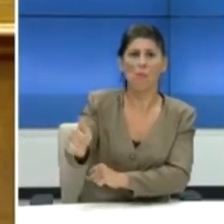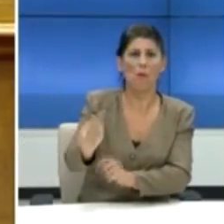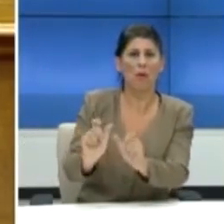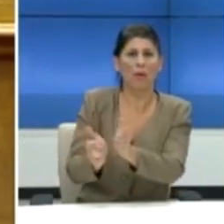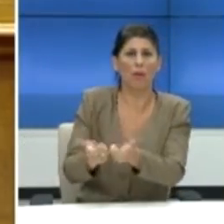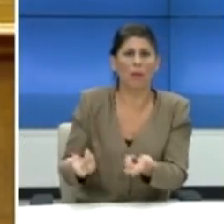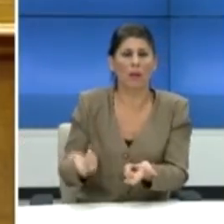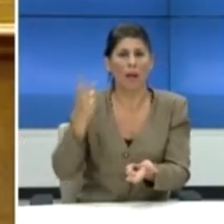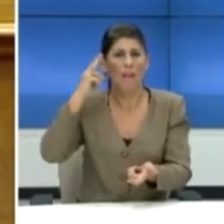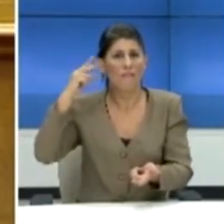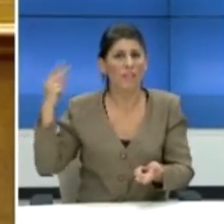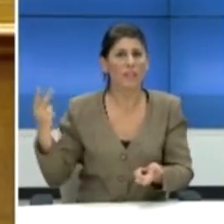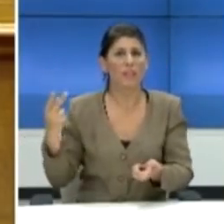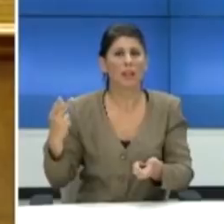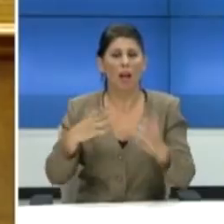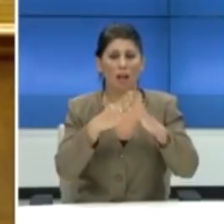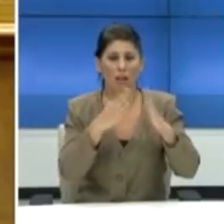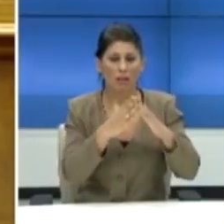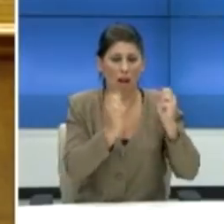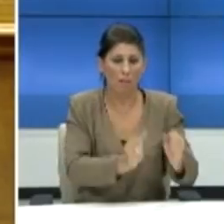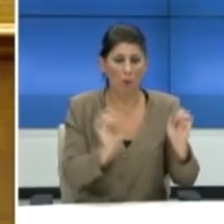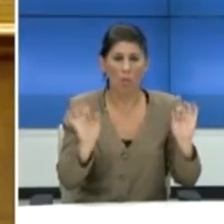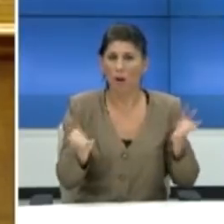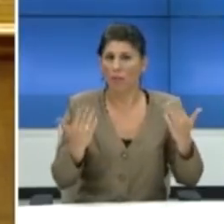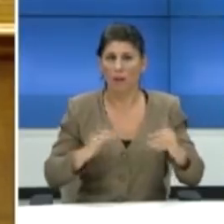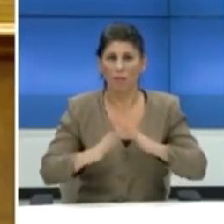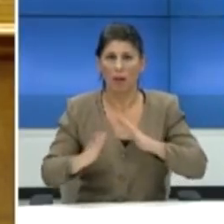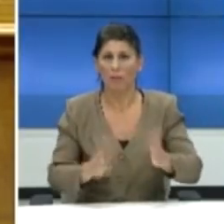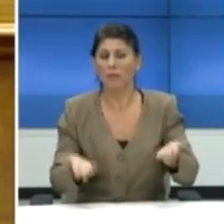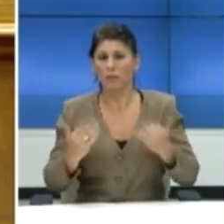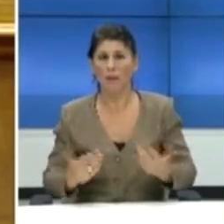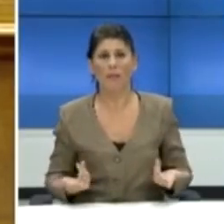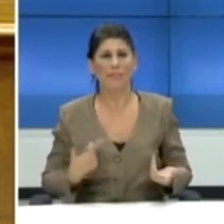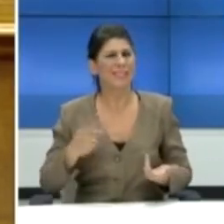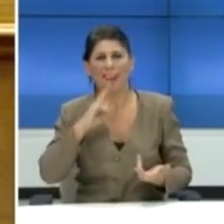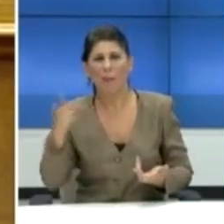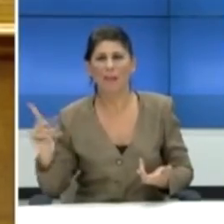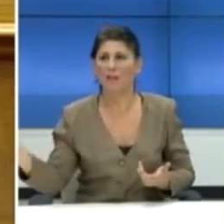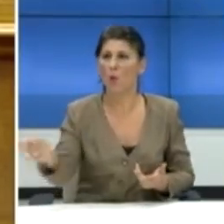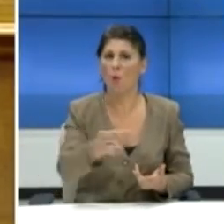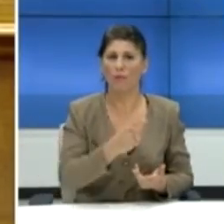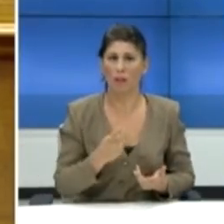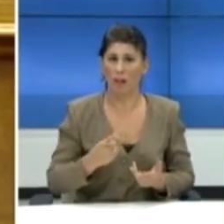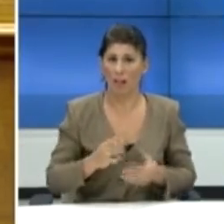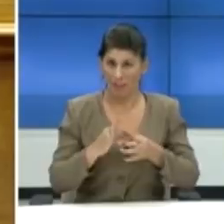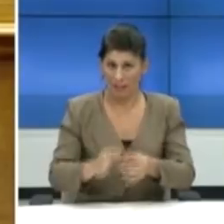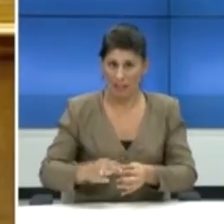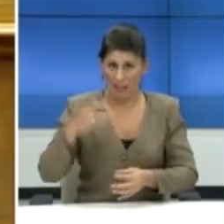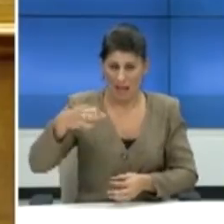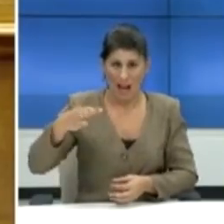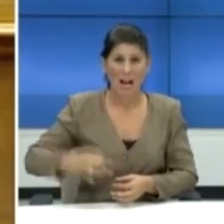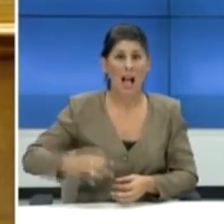χωρίς φοιτητικές εστίες και μέρημνα. Τι απαντάτε σε όλους αυτούς? Θα συνεχίσουν να πληρώνουν κάθε